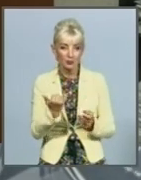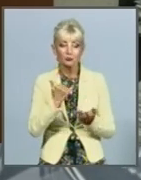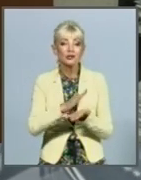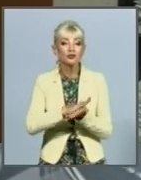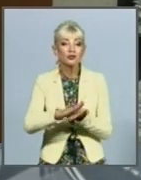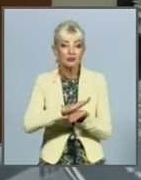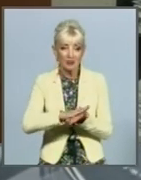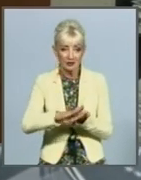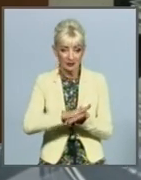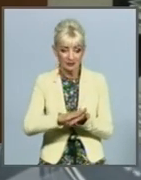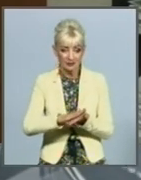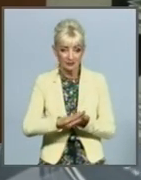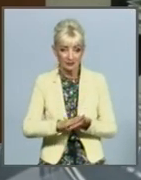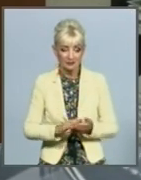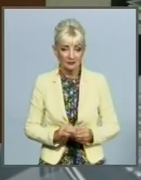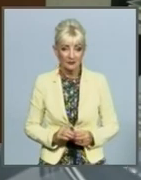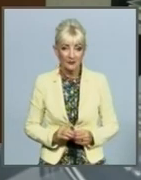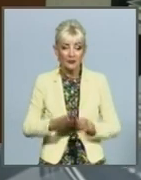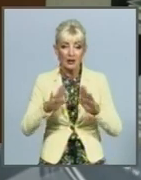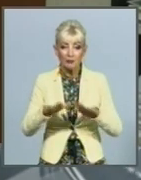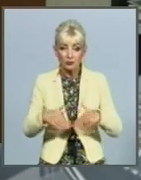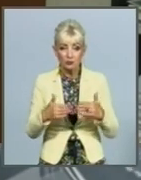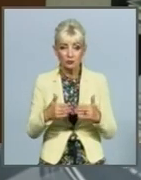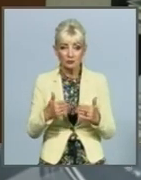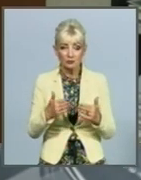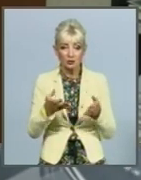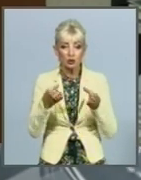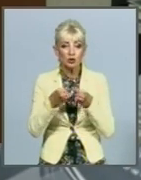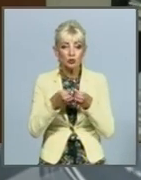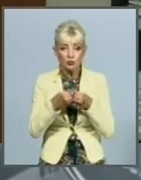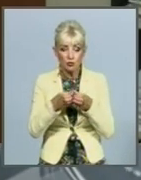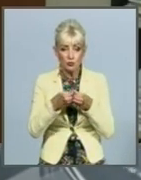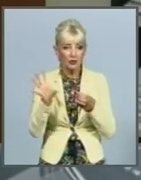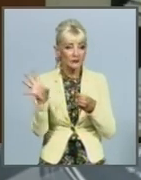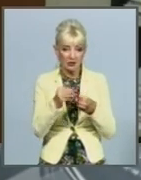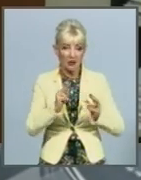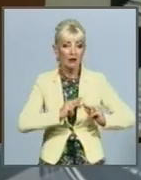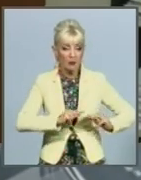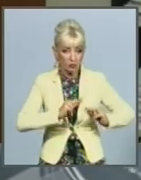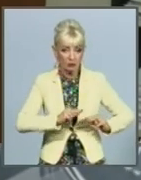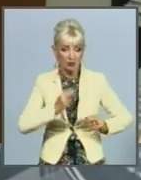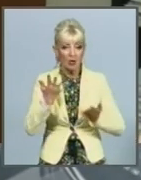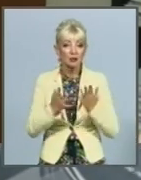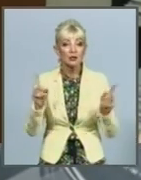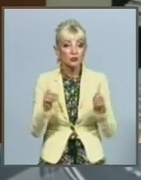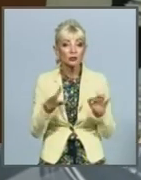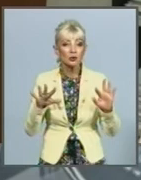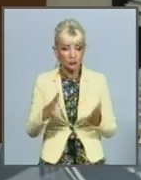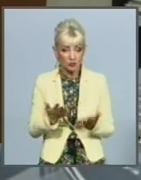чистота. Вот. Потом, ну, служби всі работают, если что-то